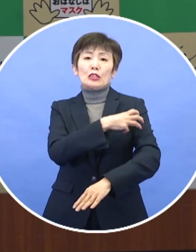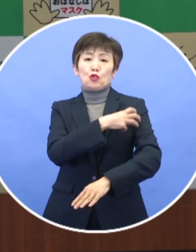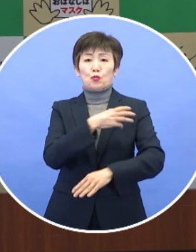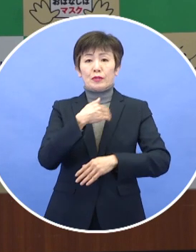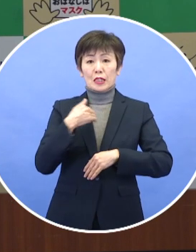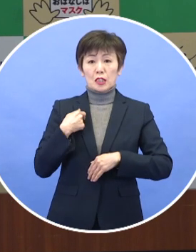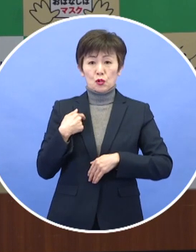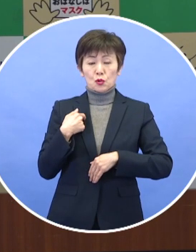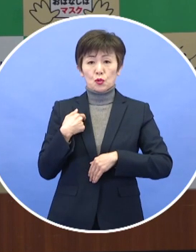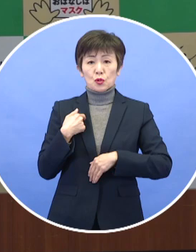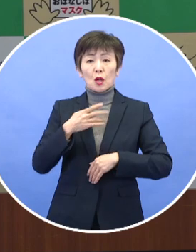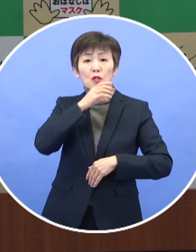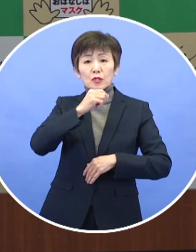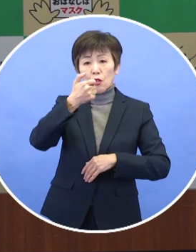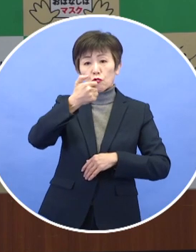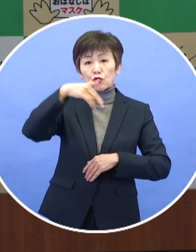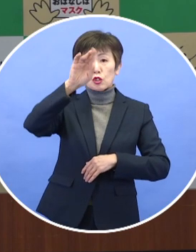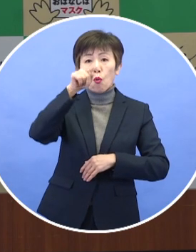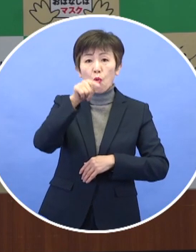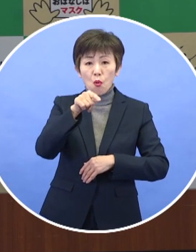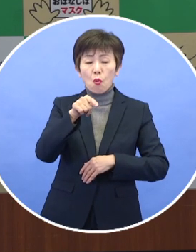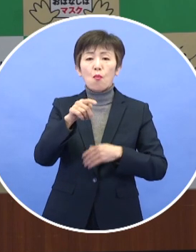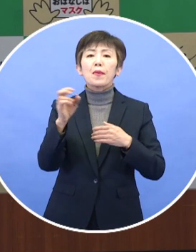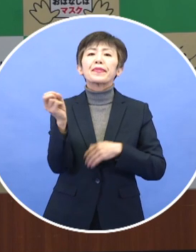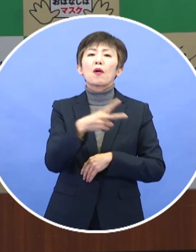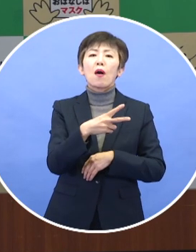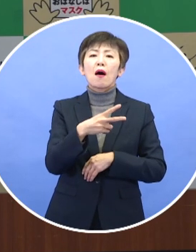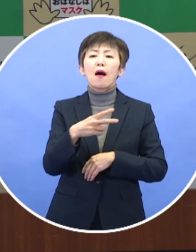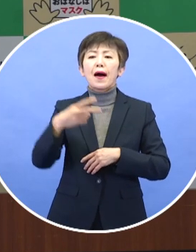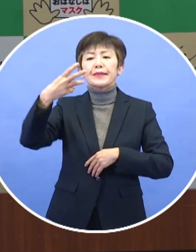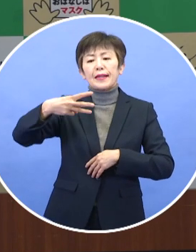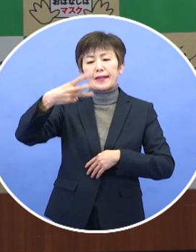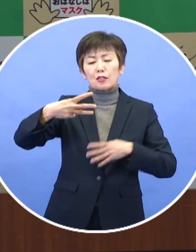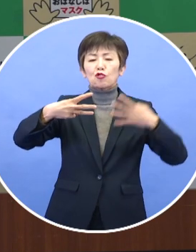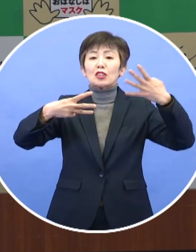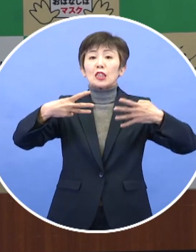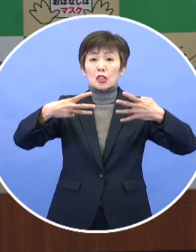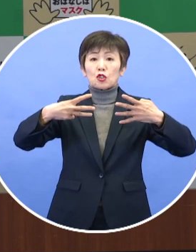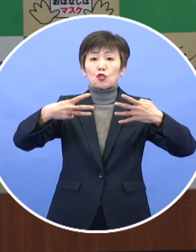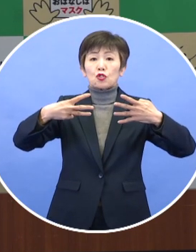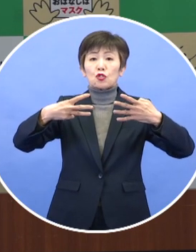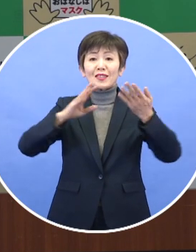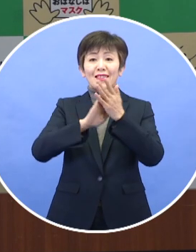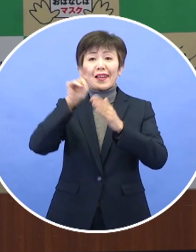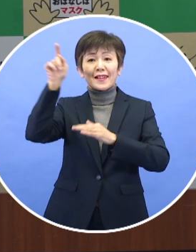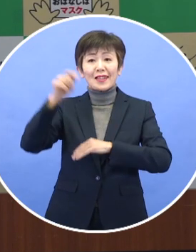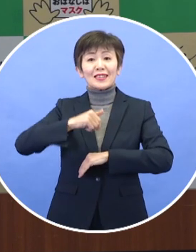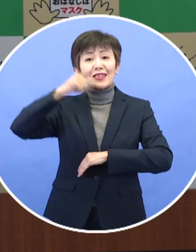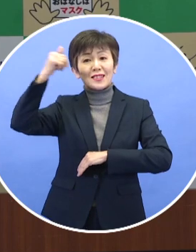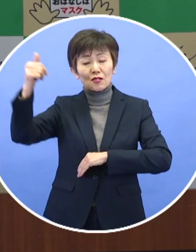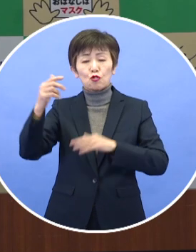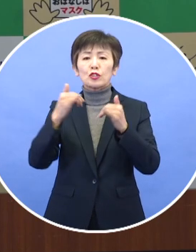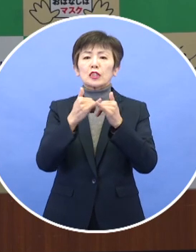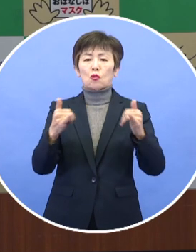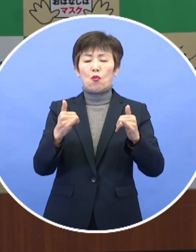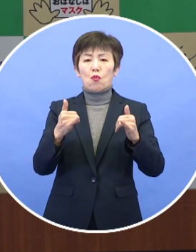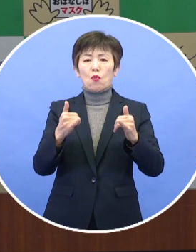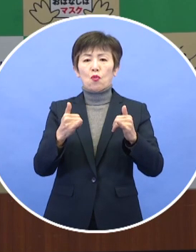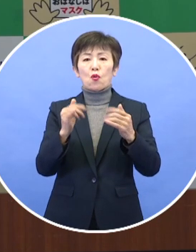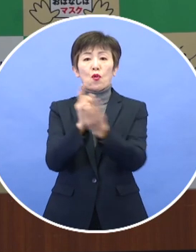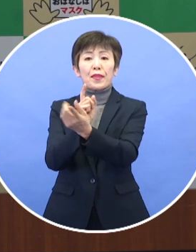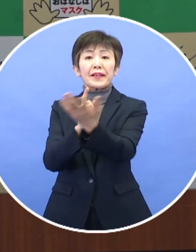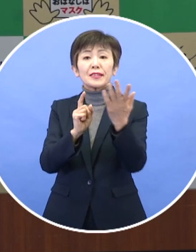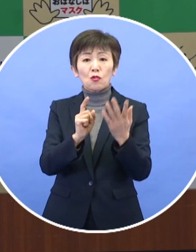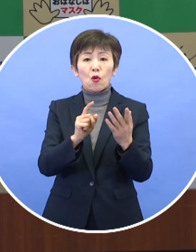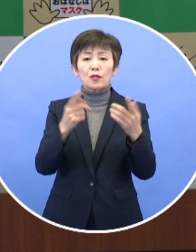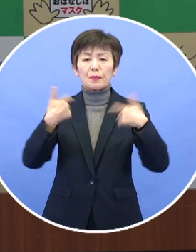して、50歳以上の方、また3月、4月に移動をされる方、まあ、こういう方々向けにですね、毎